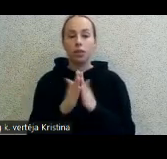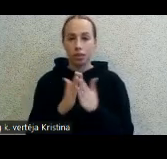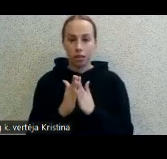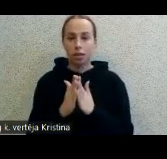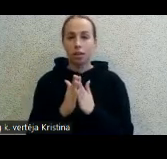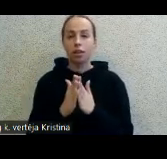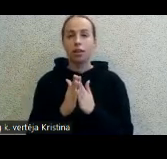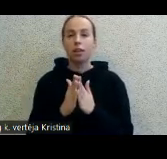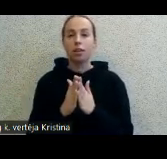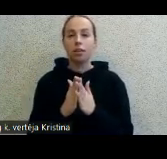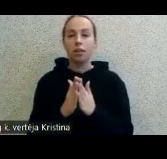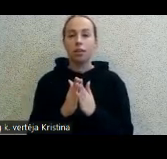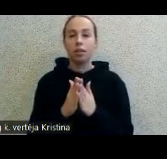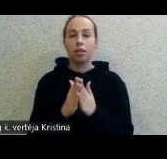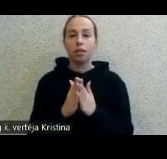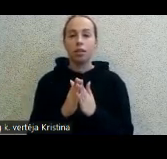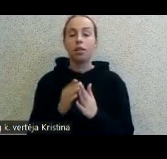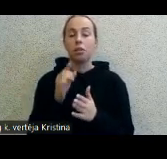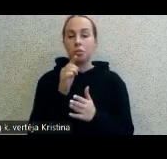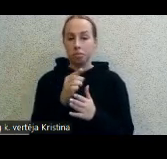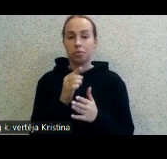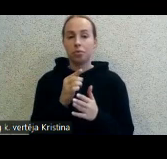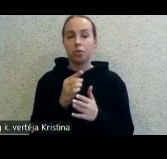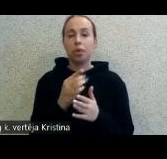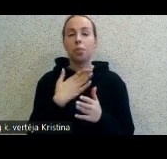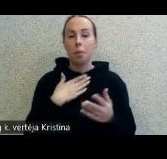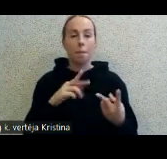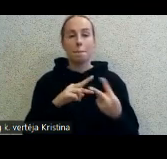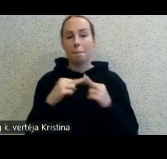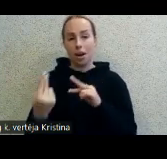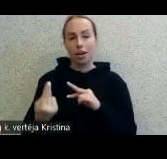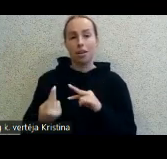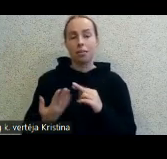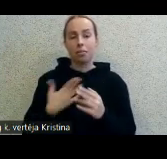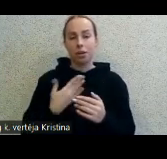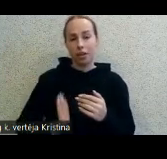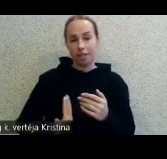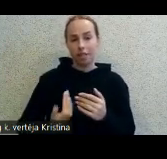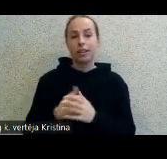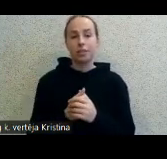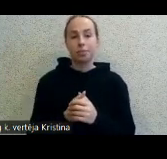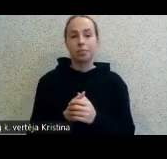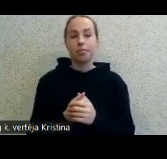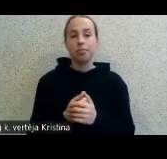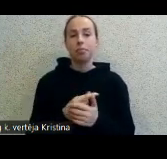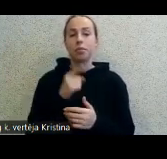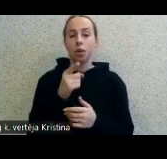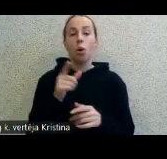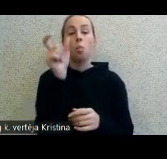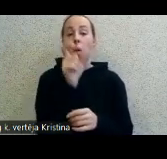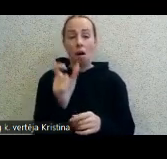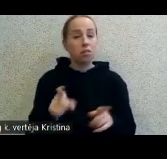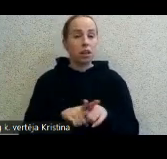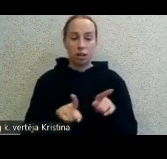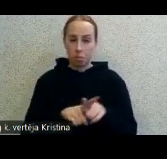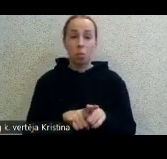inspiravo tokį didelį pokytį. Tai aš manau, kad poezija irgi yra verta dėmesio.